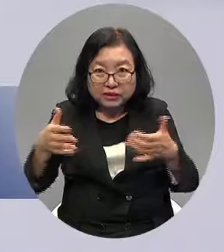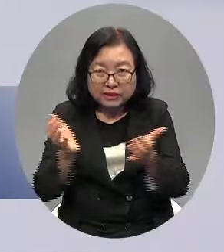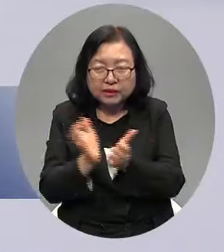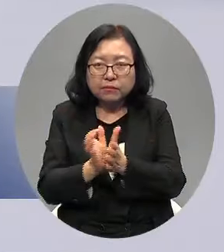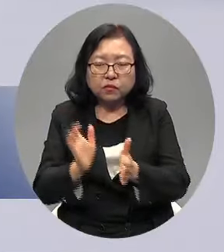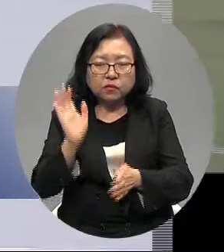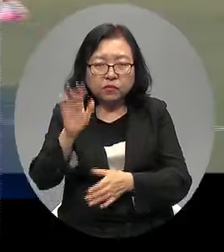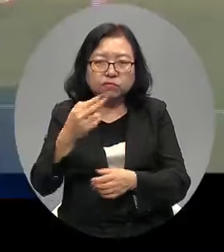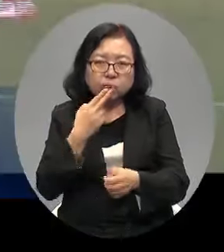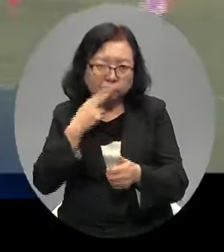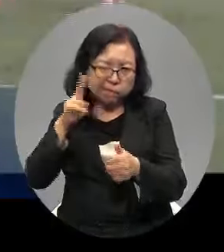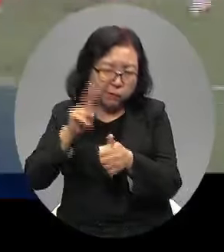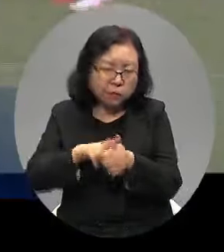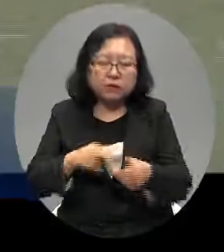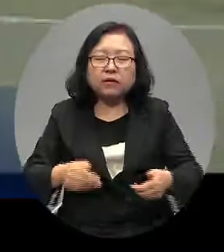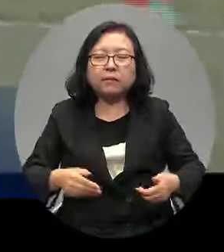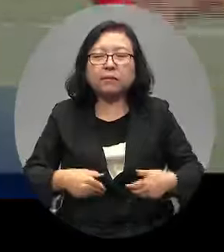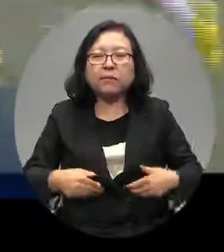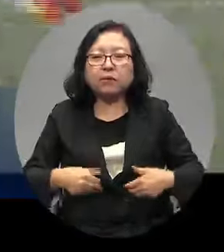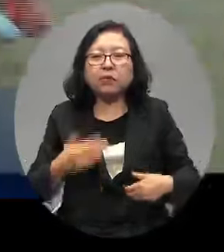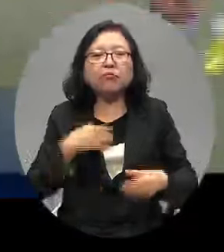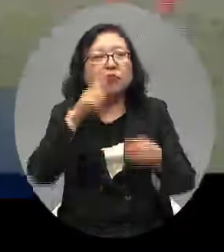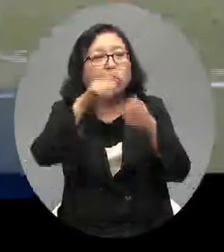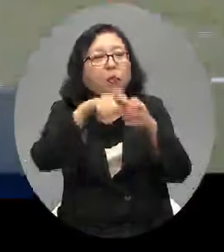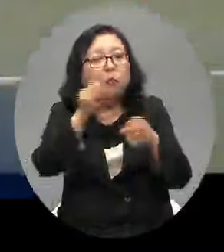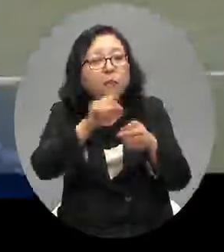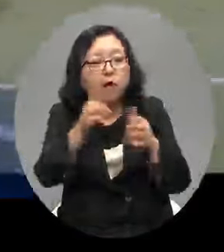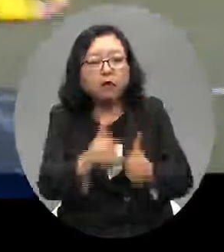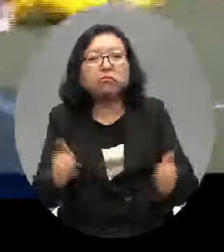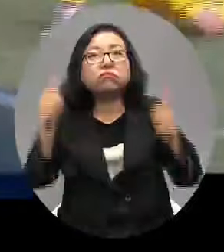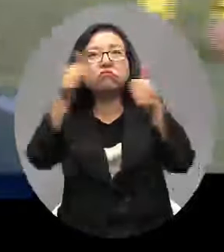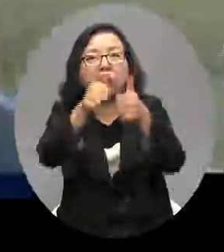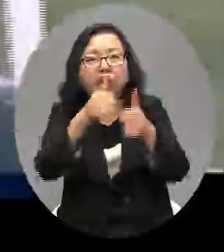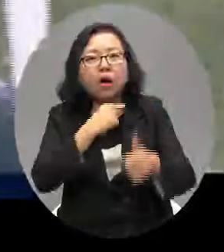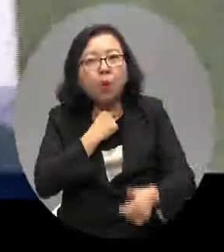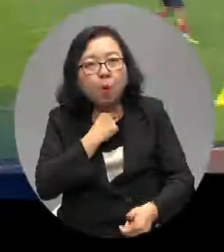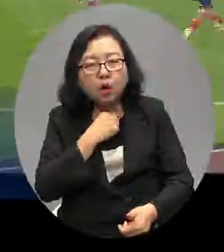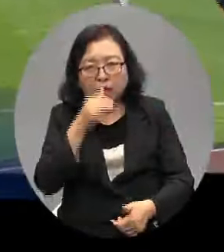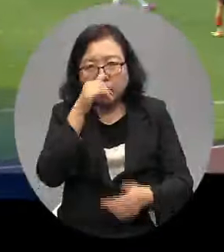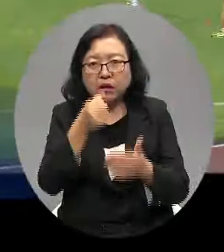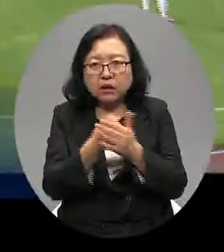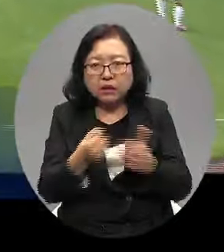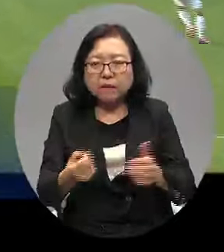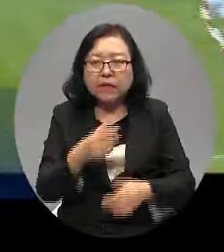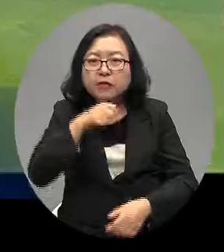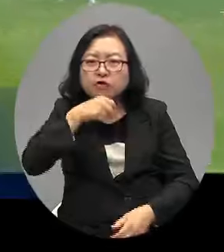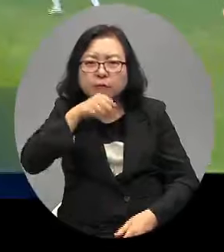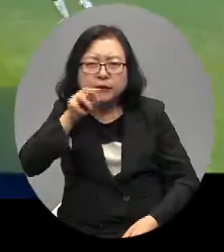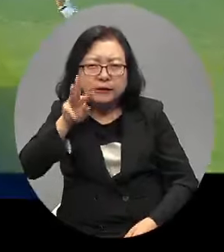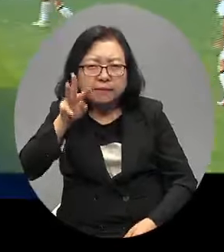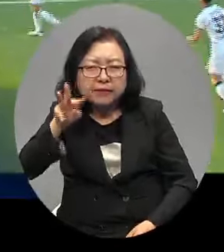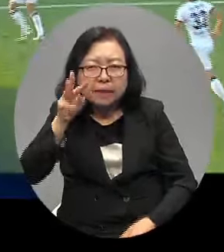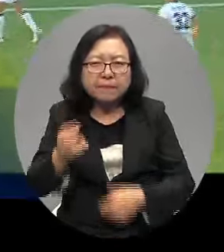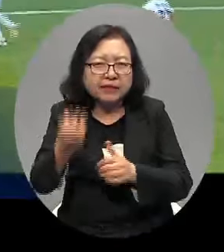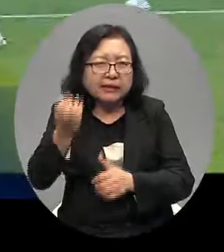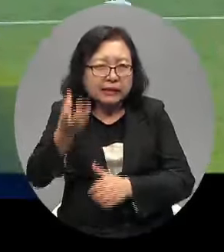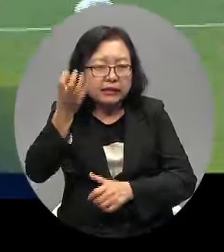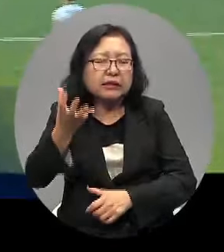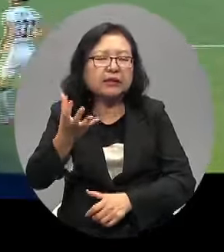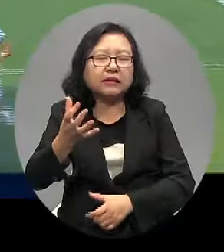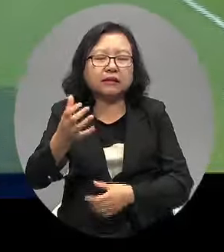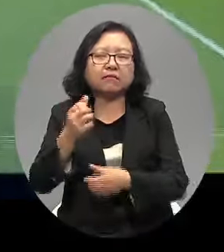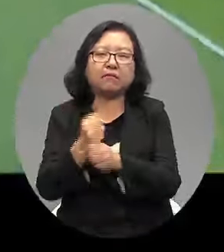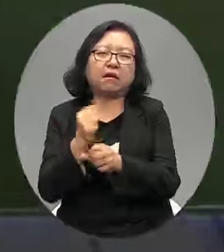되지 않겠나. 우리가 목표로 하고 있는 플레이오프를 가려면은 승점 3점을 위한 그런 공격적인